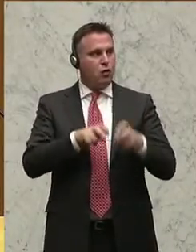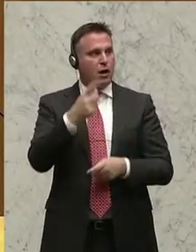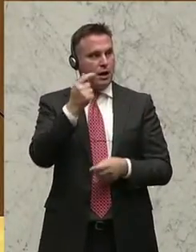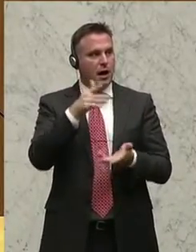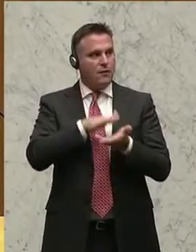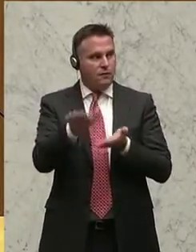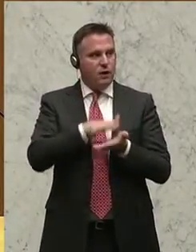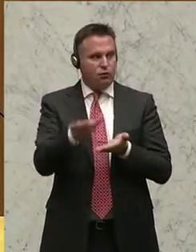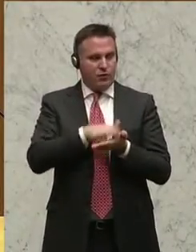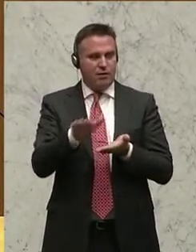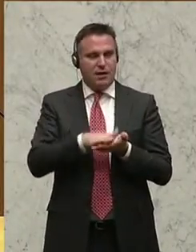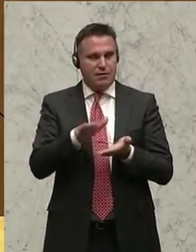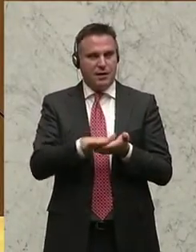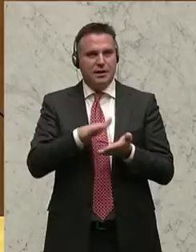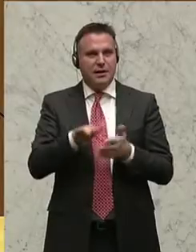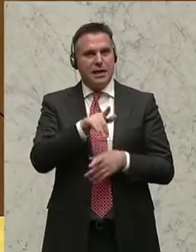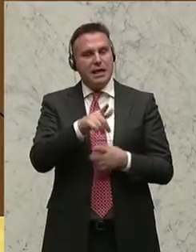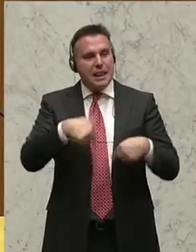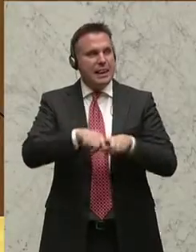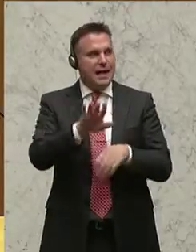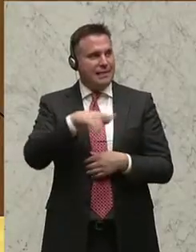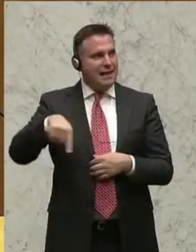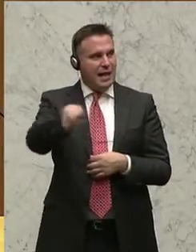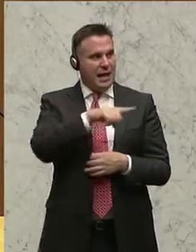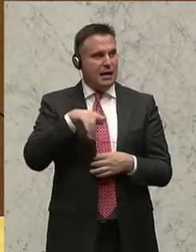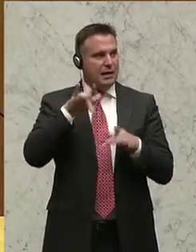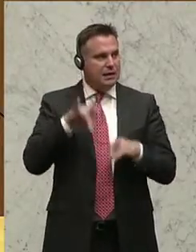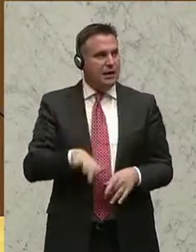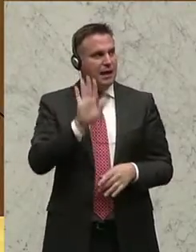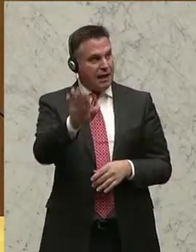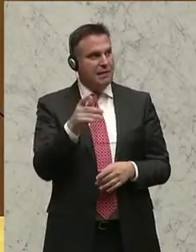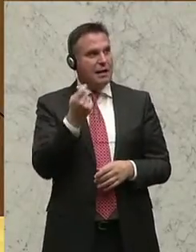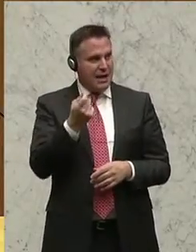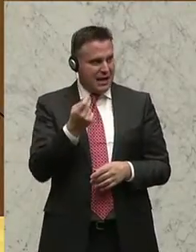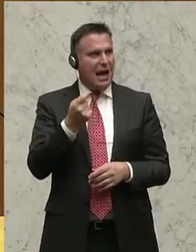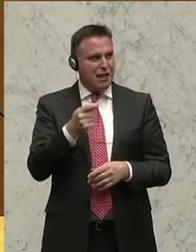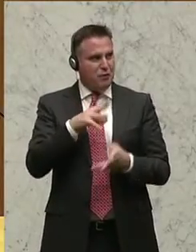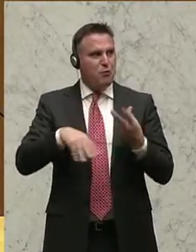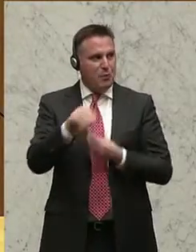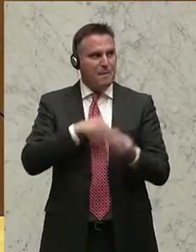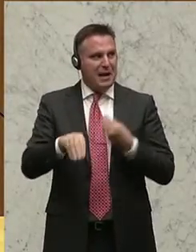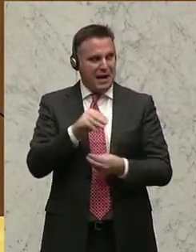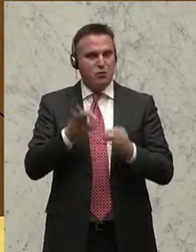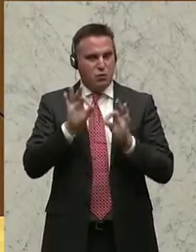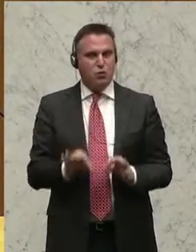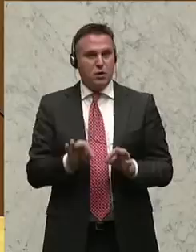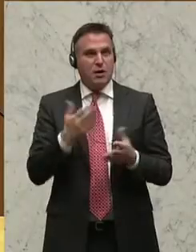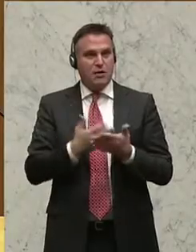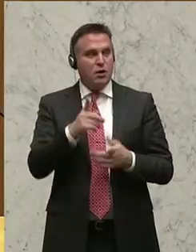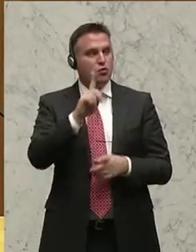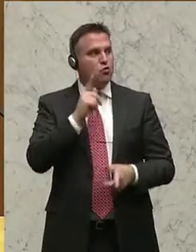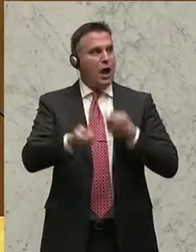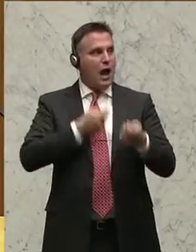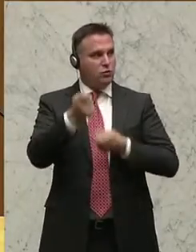verschwendet. Die Länder haben keinen Anreiz, mit ihren Geldern sorgsam, sparsam umzugehen, weil sie es ja nur ausgeben,